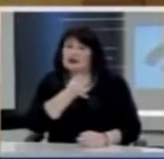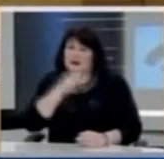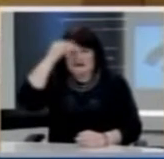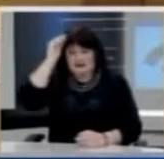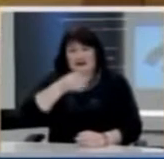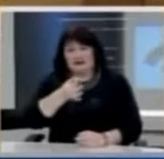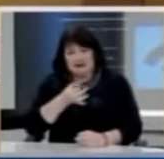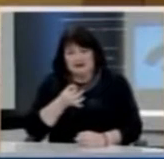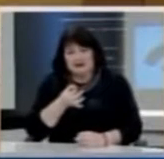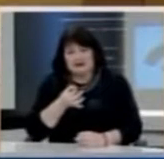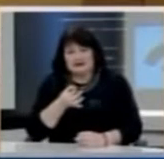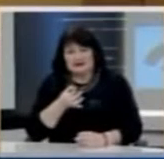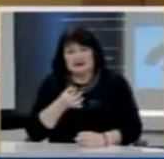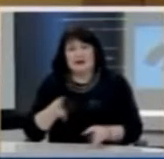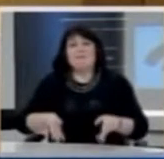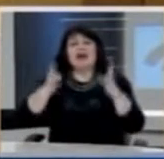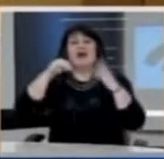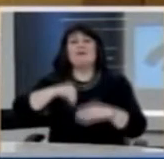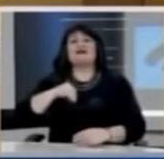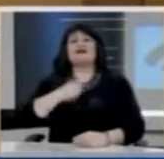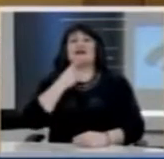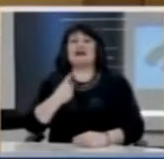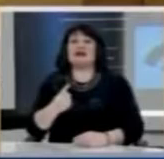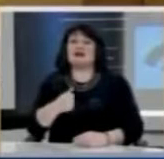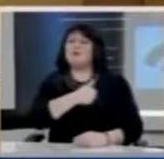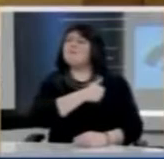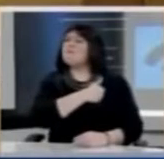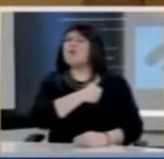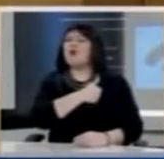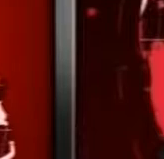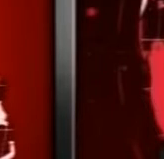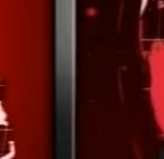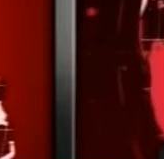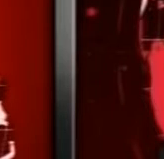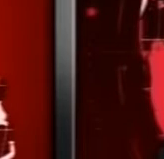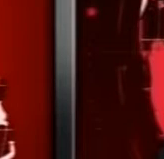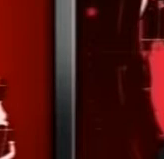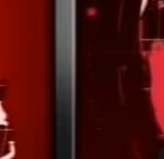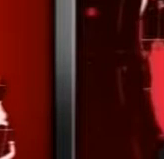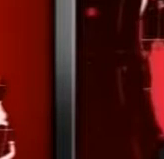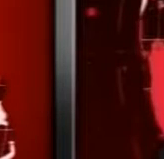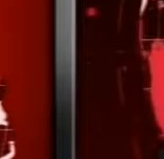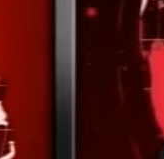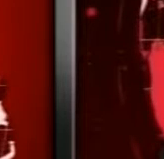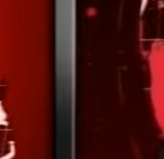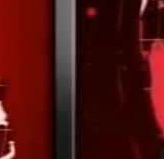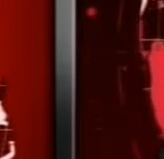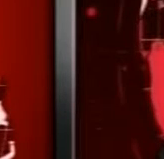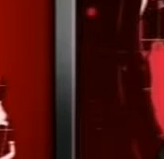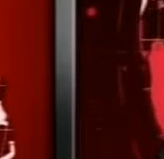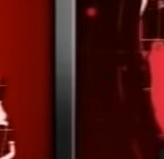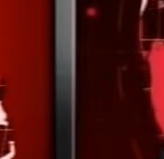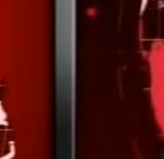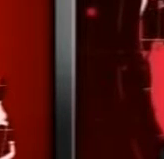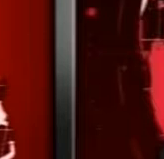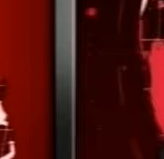στη δήλωση που κάνατε έξω από το Μαξίμου, αναντικατάστατο. Σε όλη τη διαδρομή μου, γνώμονάς μου ήταν η